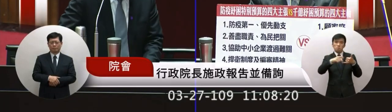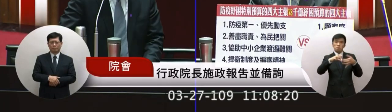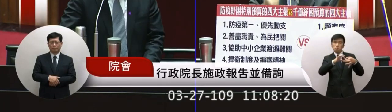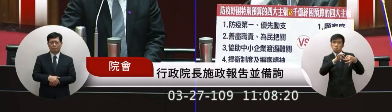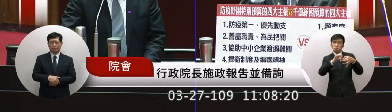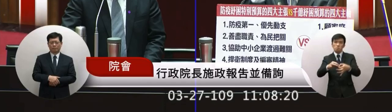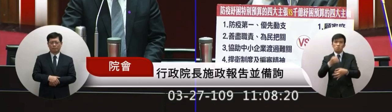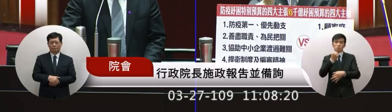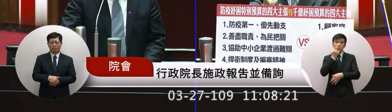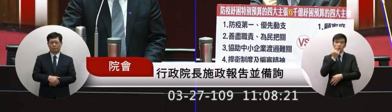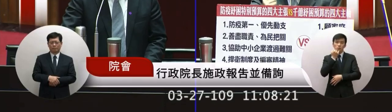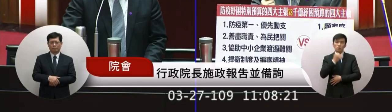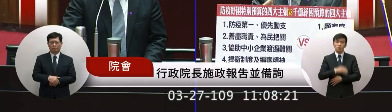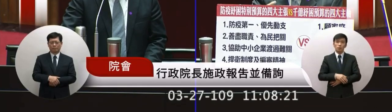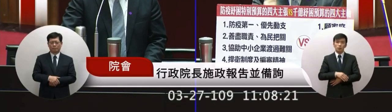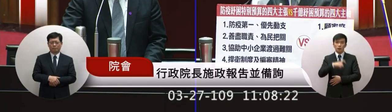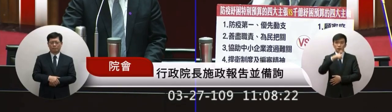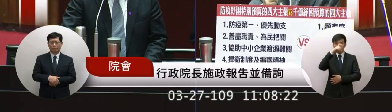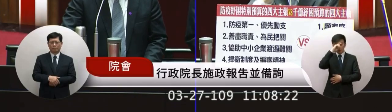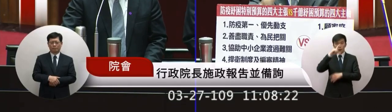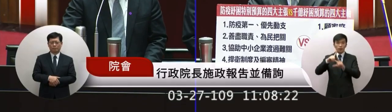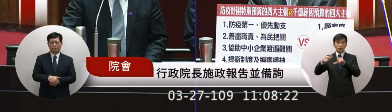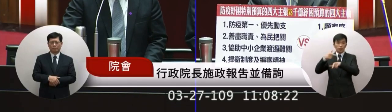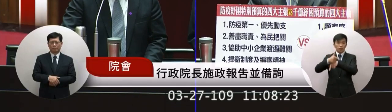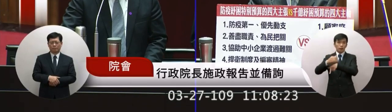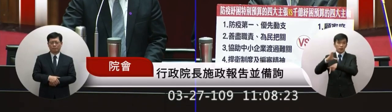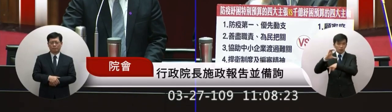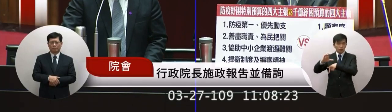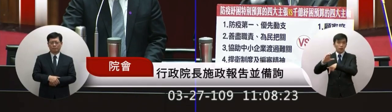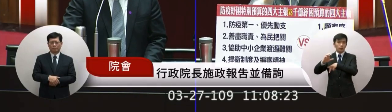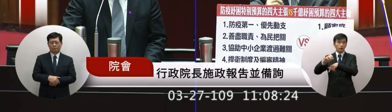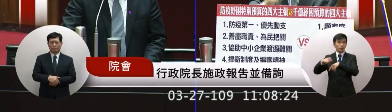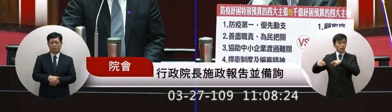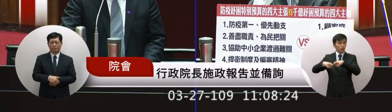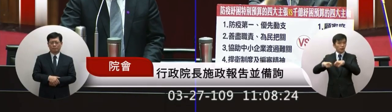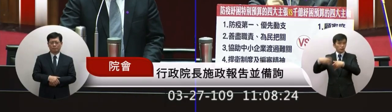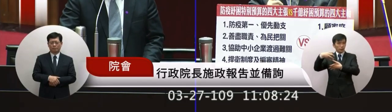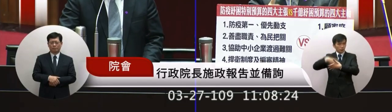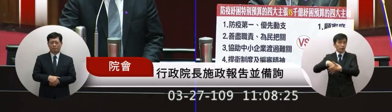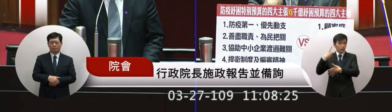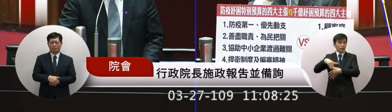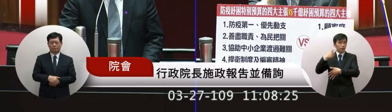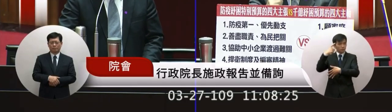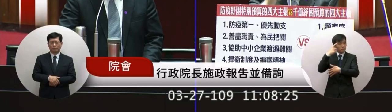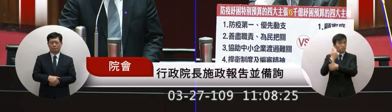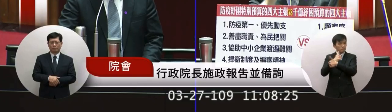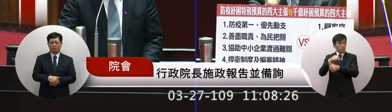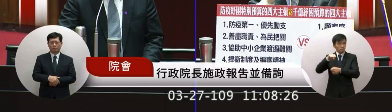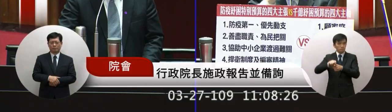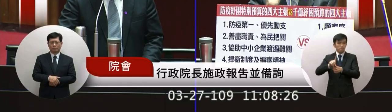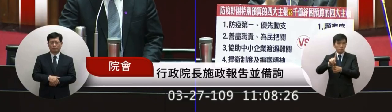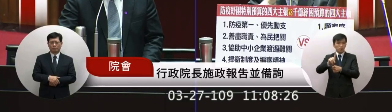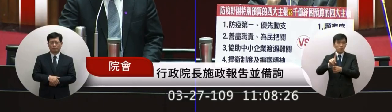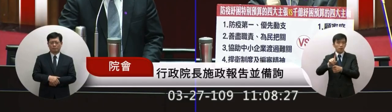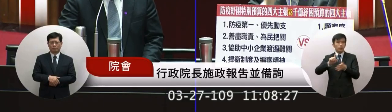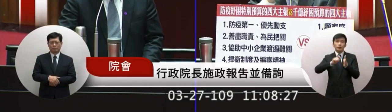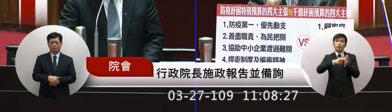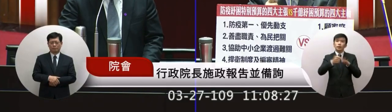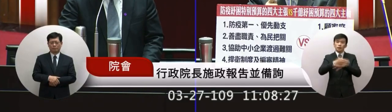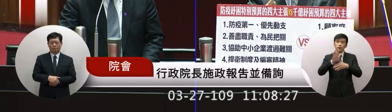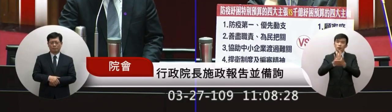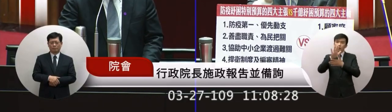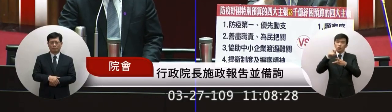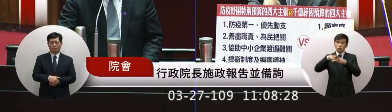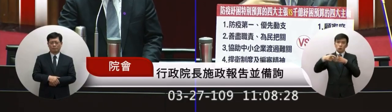讲你的大南方大发展计划里头底，会当再一次考虑嘉义将来未来工业